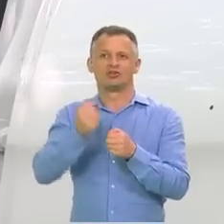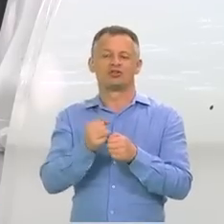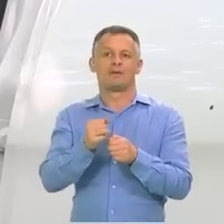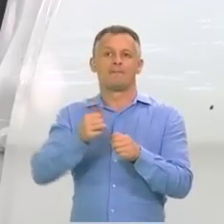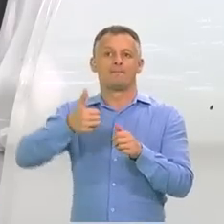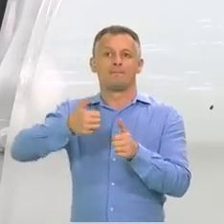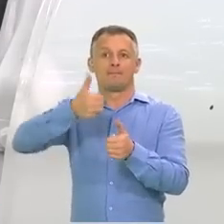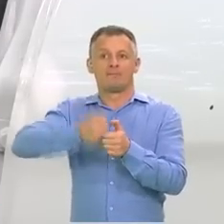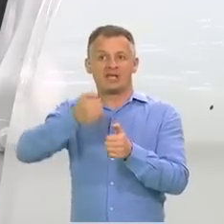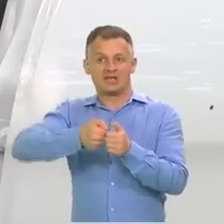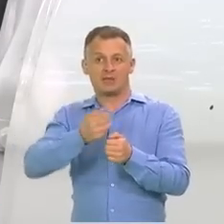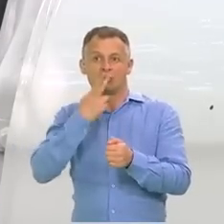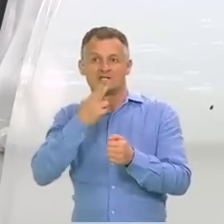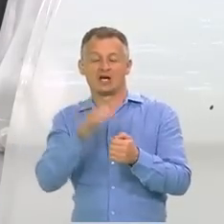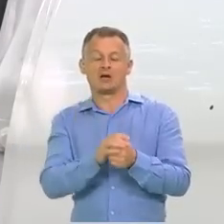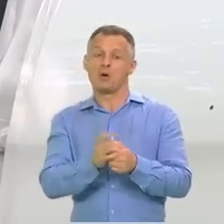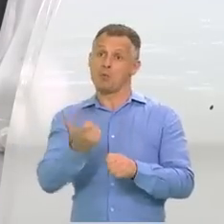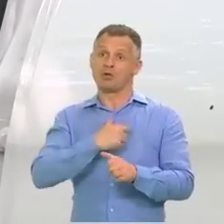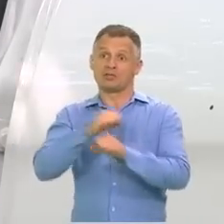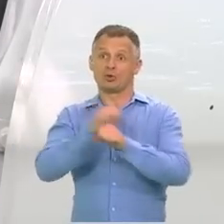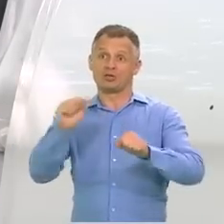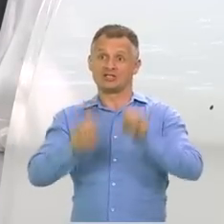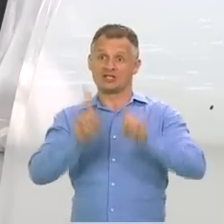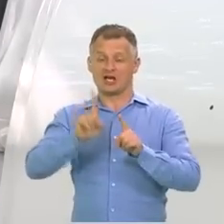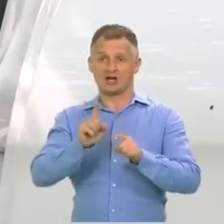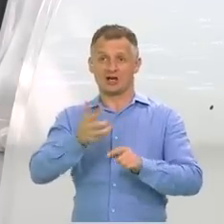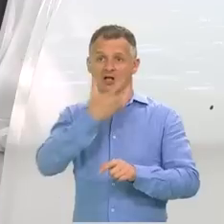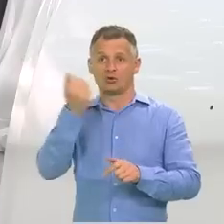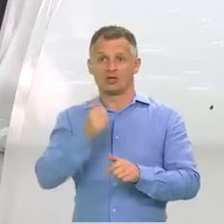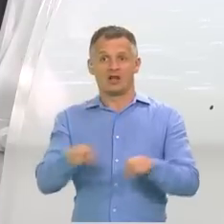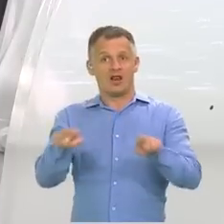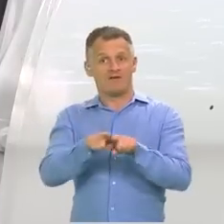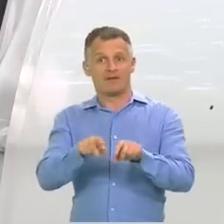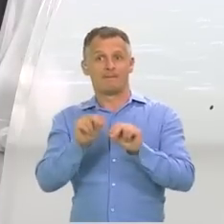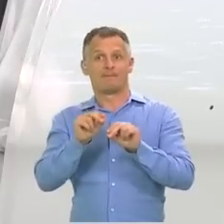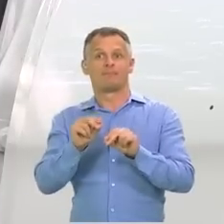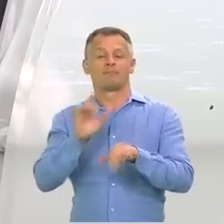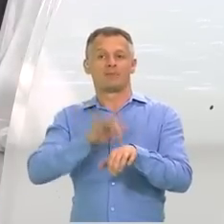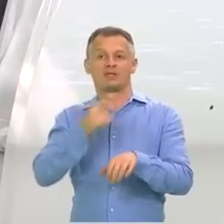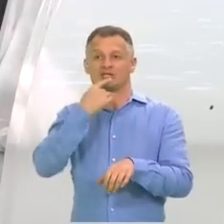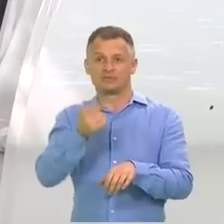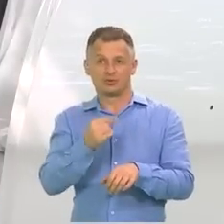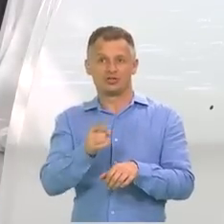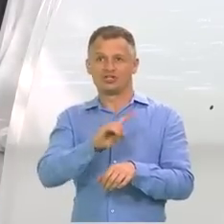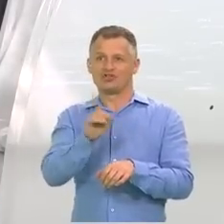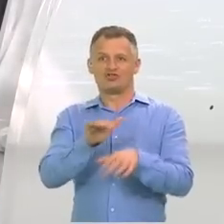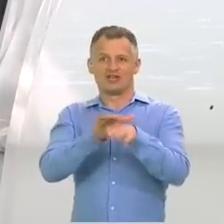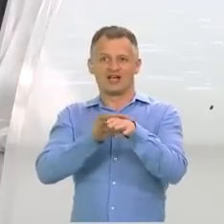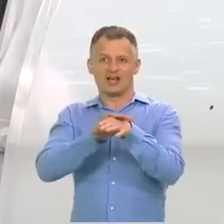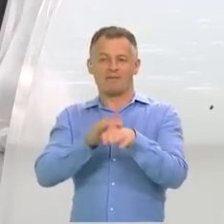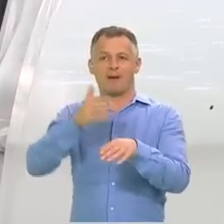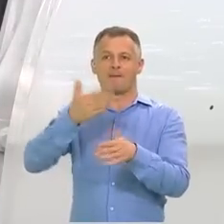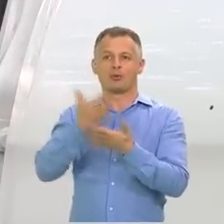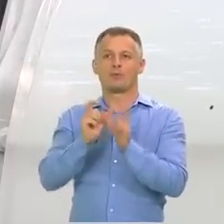foarte mult timp în căldură. De asemenea, medicii ne recomandă să nu ne lăsăm în mașină atunci când este cald nici crema de față, crema de